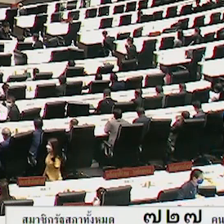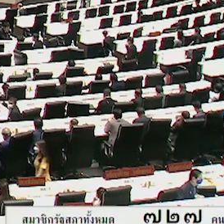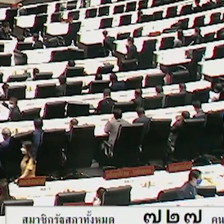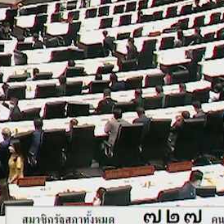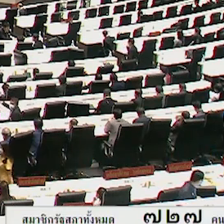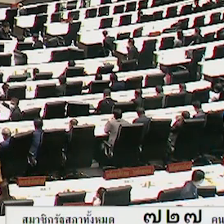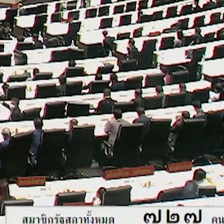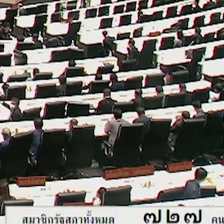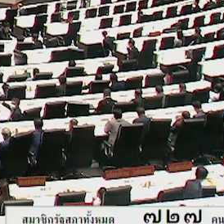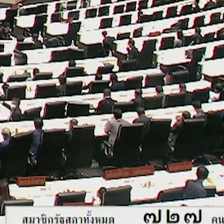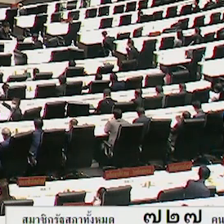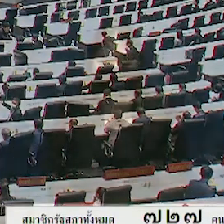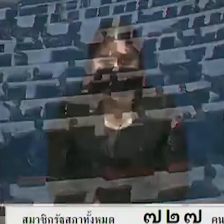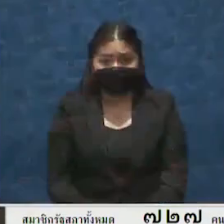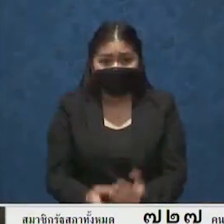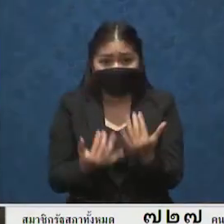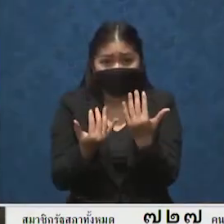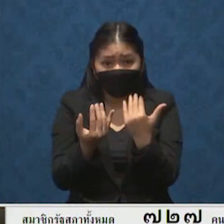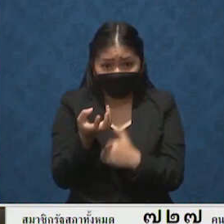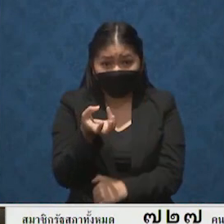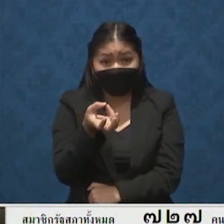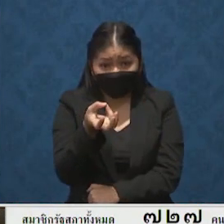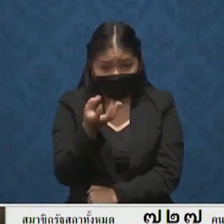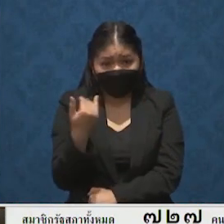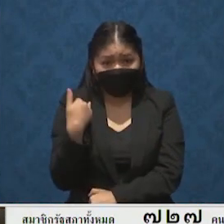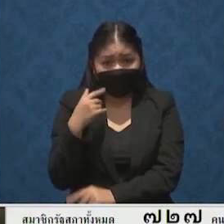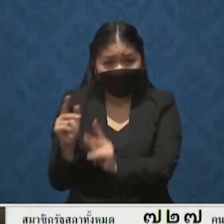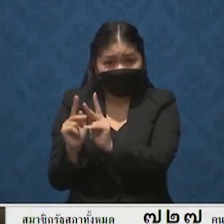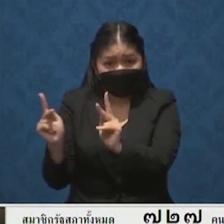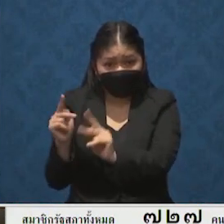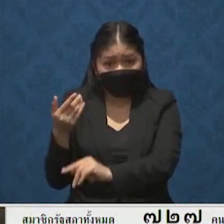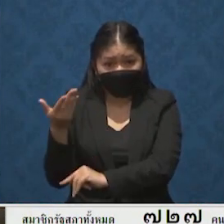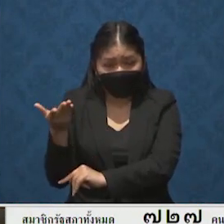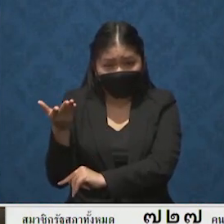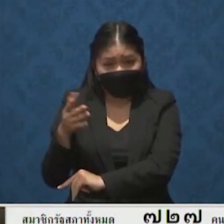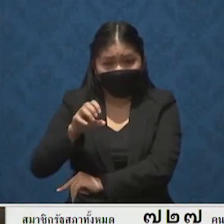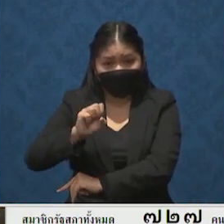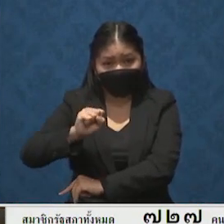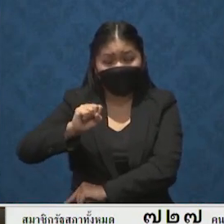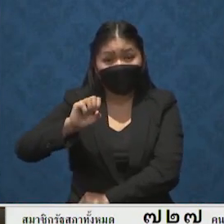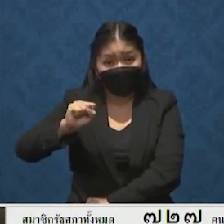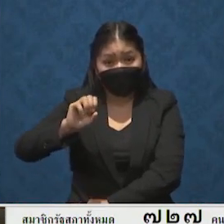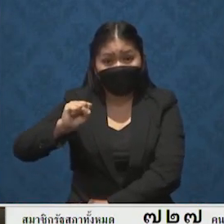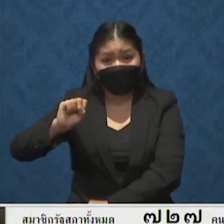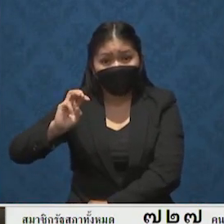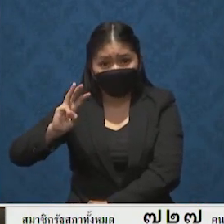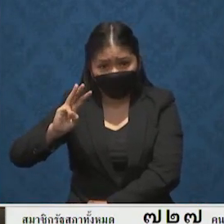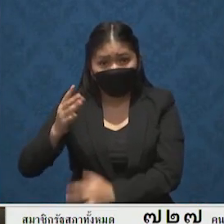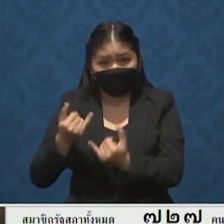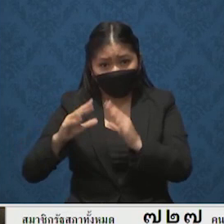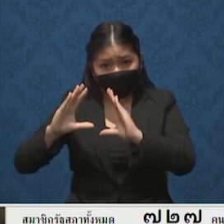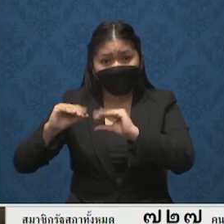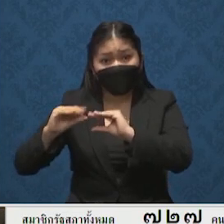รอสักนิดนะครับมีกรรมธิการทั้งสภาผู้แทนราษฎรและวุฒิสภาประชุมกรรมธิการอยู่ด้วย